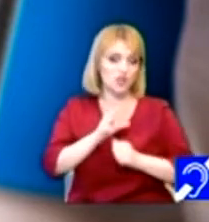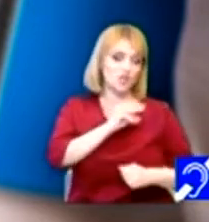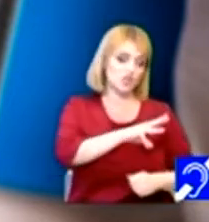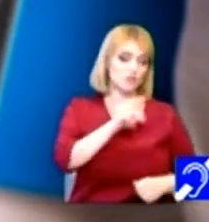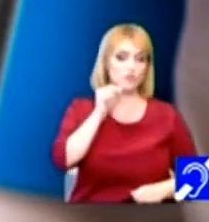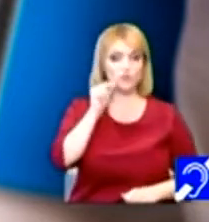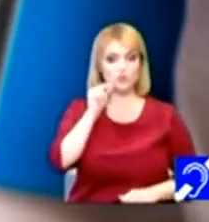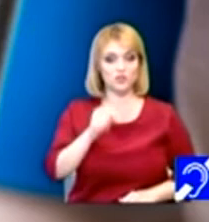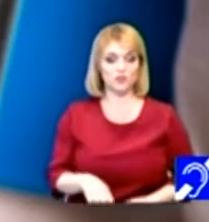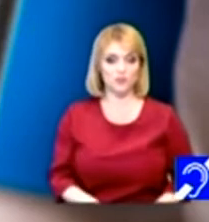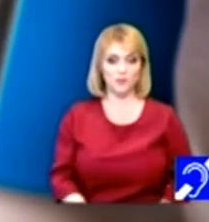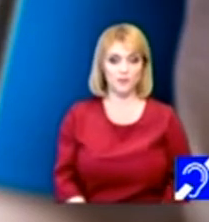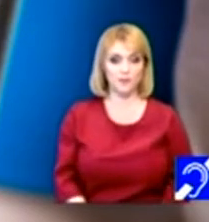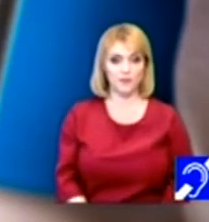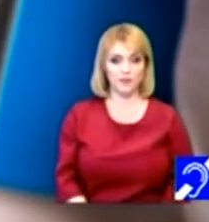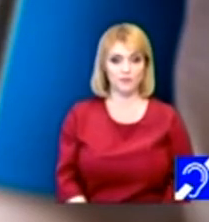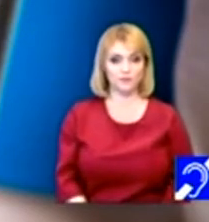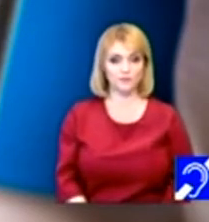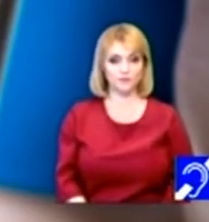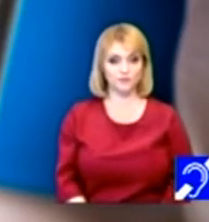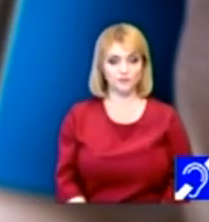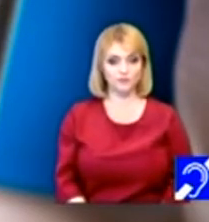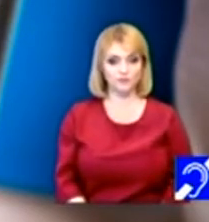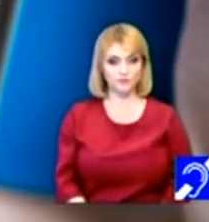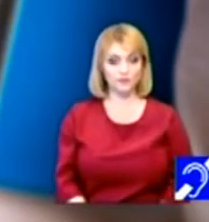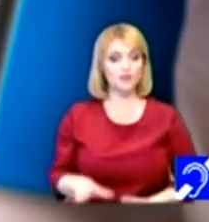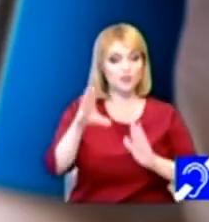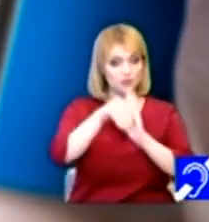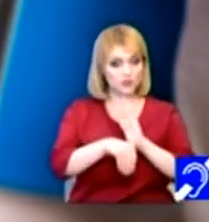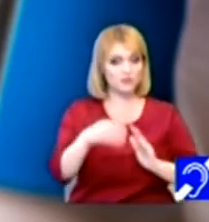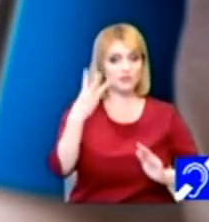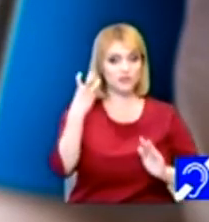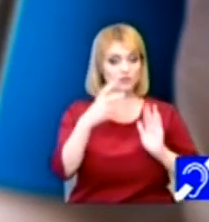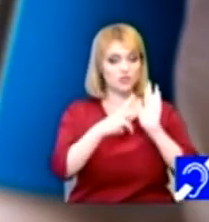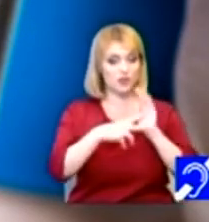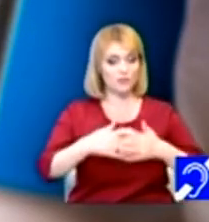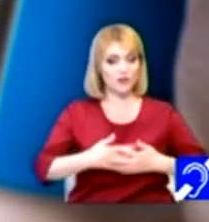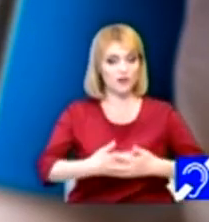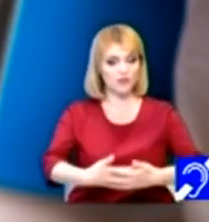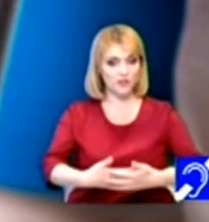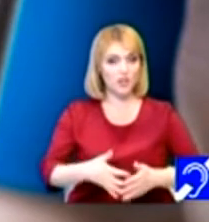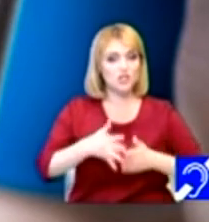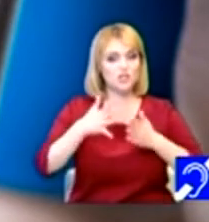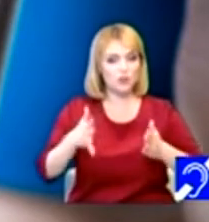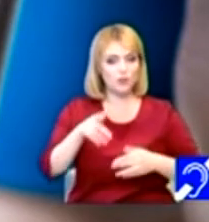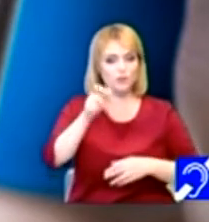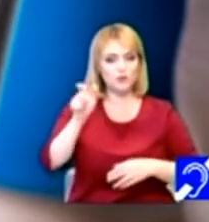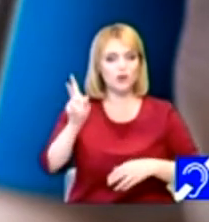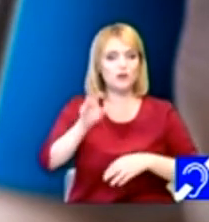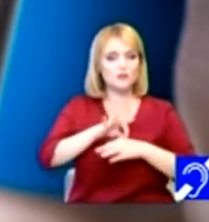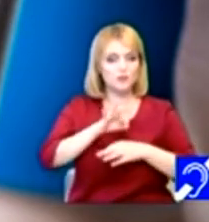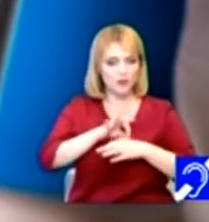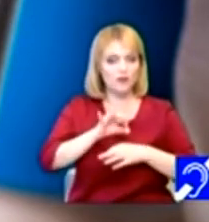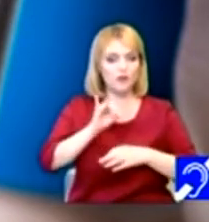cazurile de îmbolnăvire sunt în rândul femeilor, inclusiv 307 gravide. Cele mai multe persoane decedate din cauza virusului SARS-CoV-2